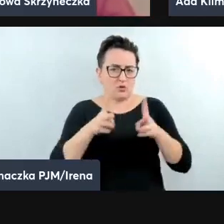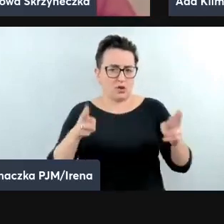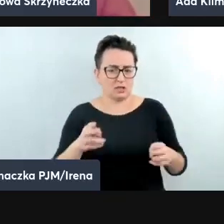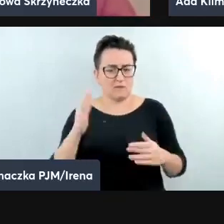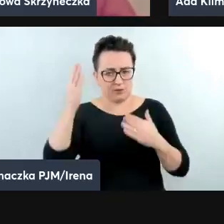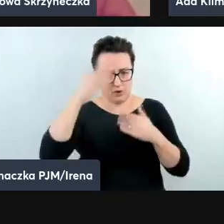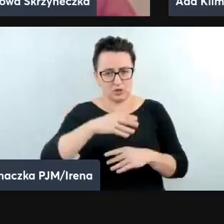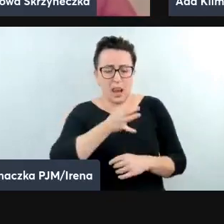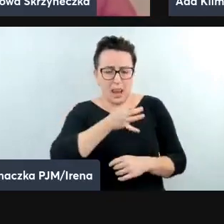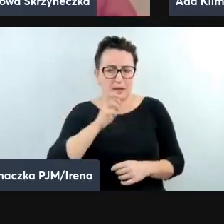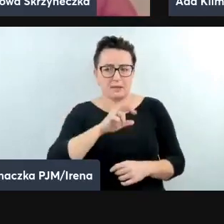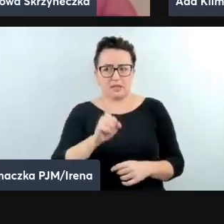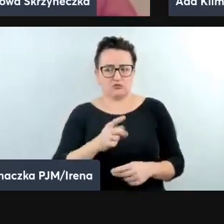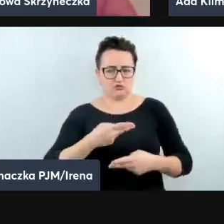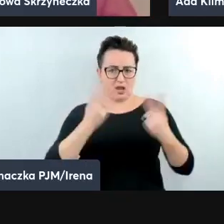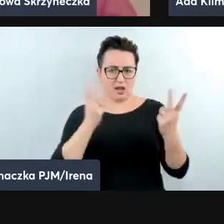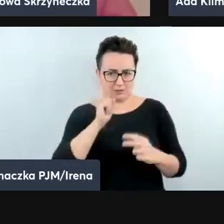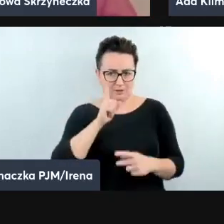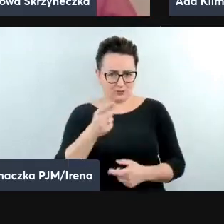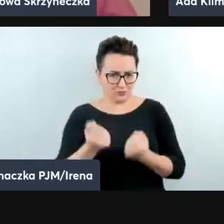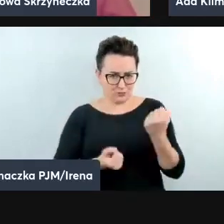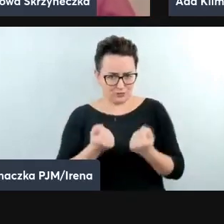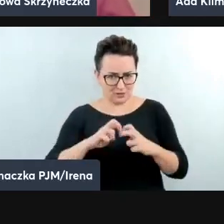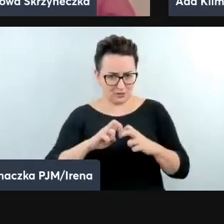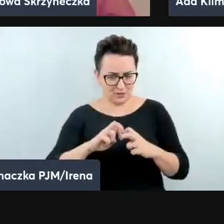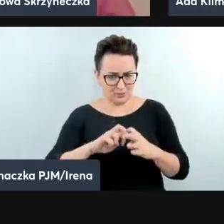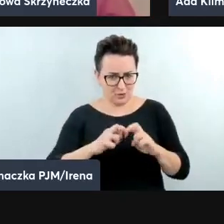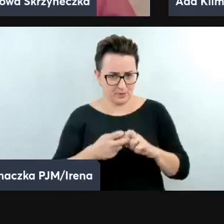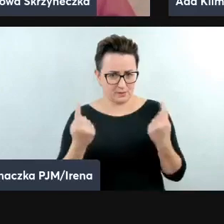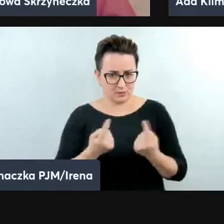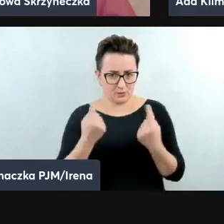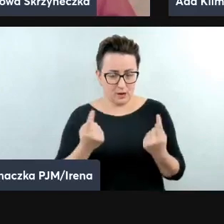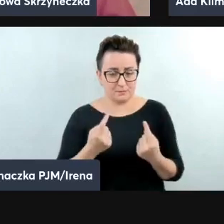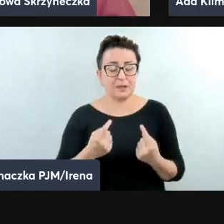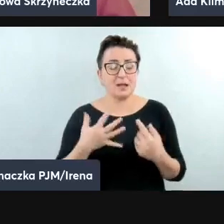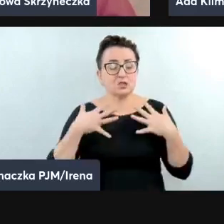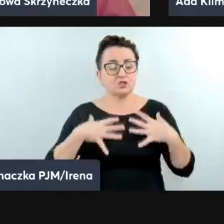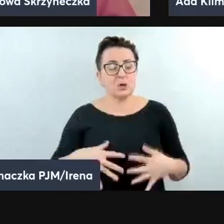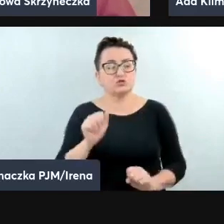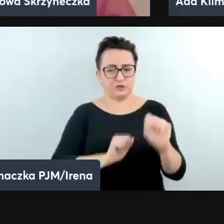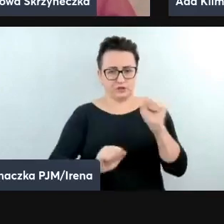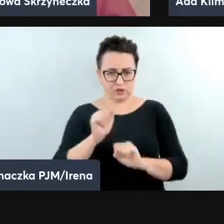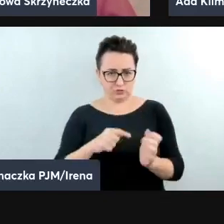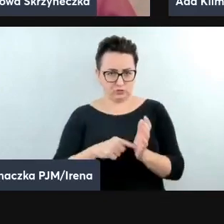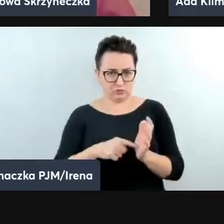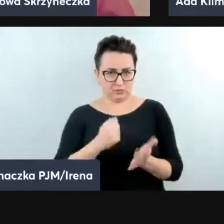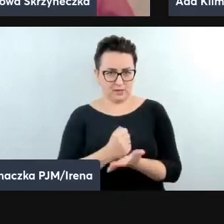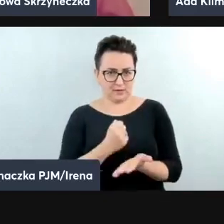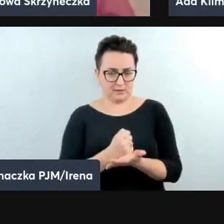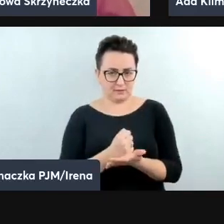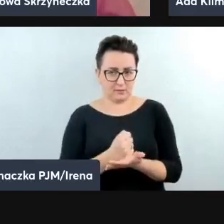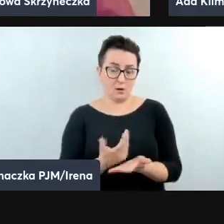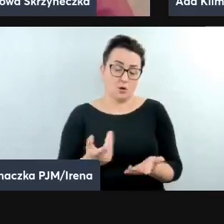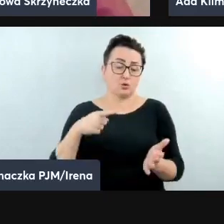trudniej, że sobie po prostu ćwiczy te rzeczy, nie? No, że jednak to jest zdrowe, żeby tam z tej prostaty raz na jakiś czas